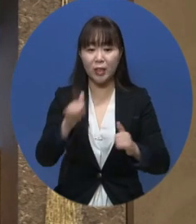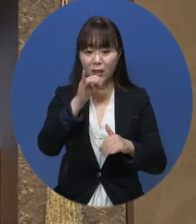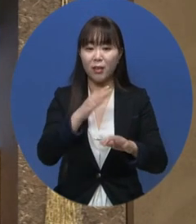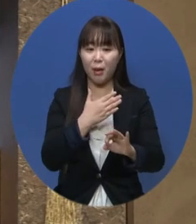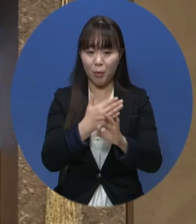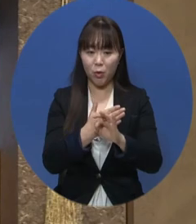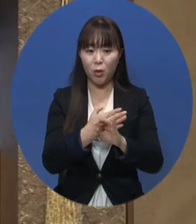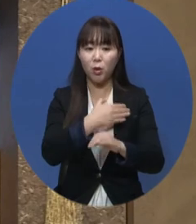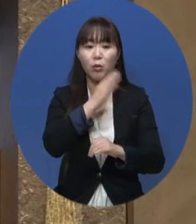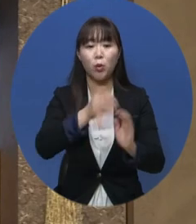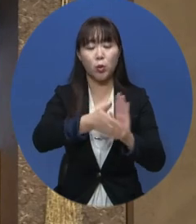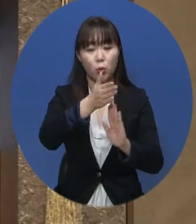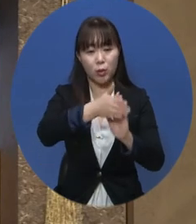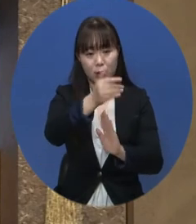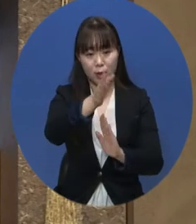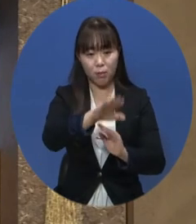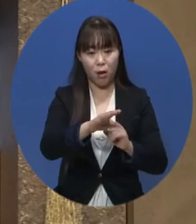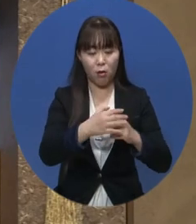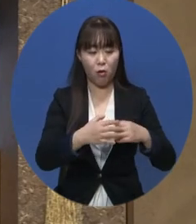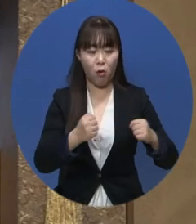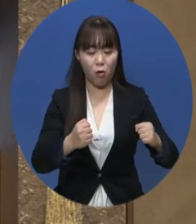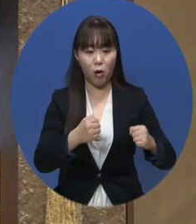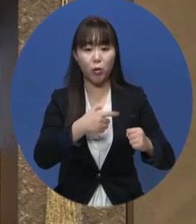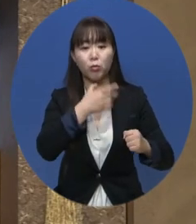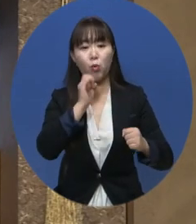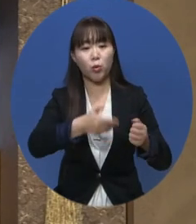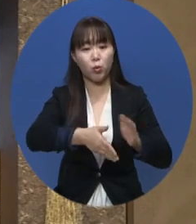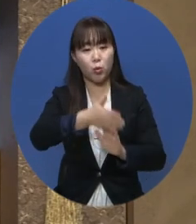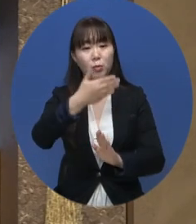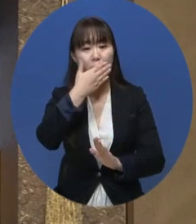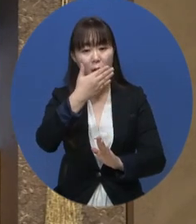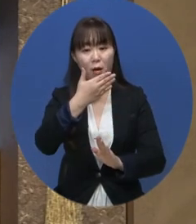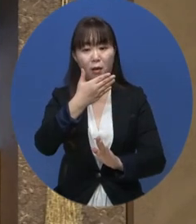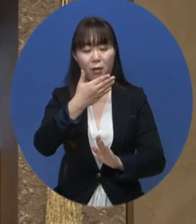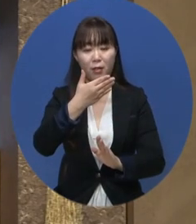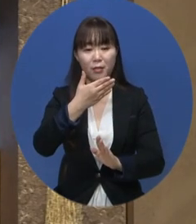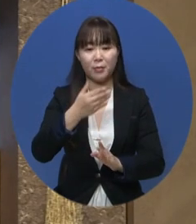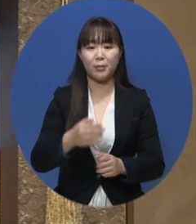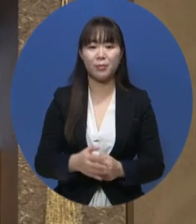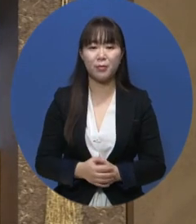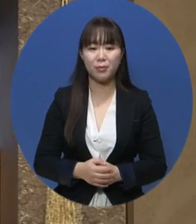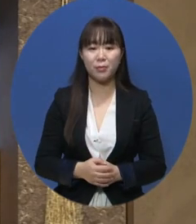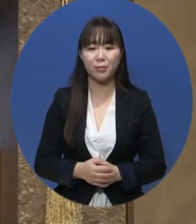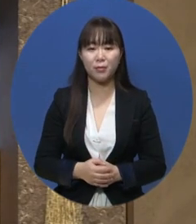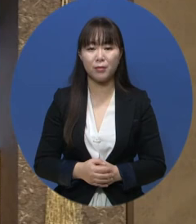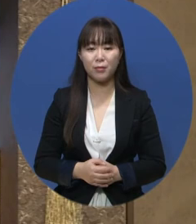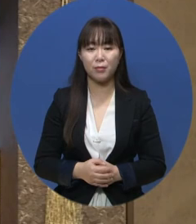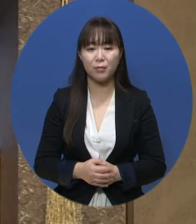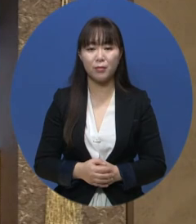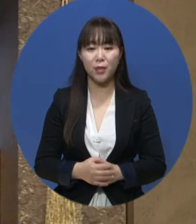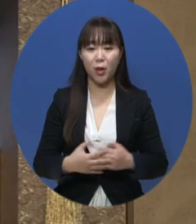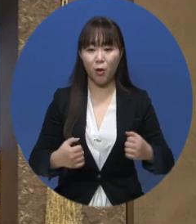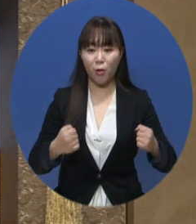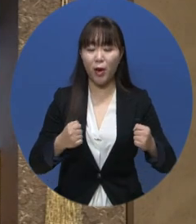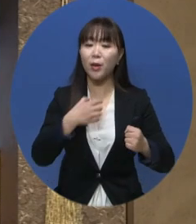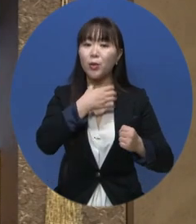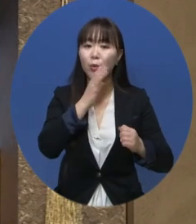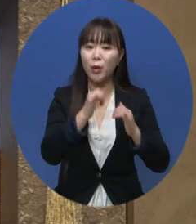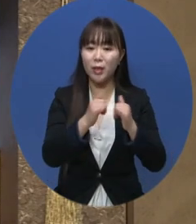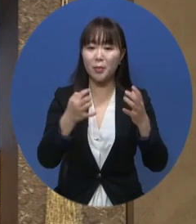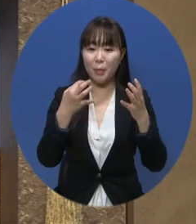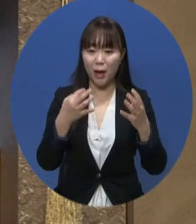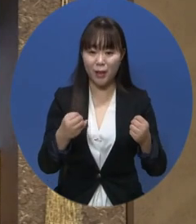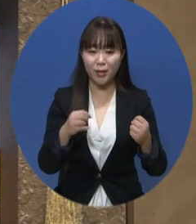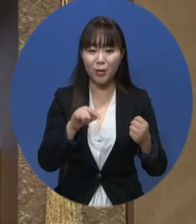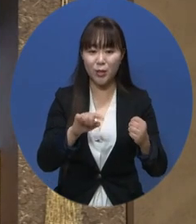예. 노인 도시지만 건강한 노인 도시가 되는 거거든요. 그렇죠. 그렇다면 이 건강한 노인을 많이 만드는